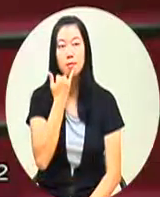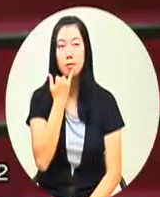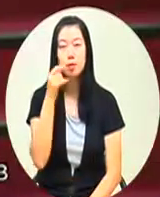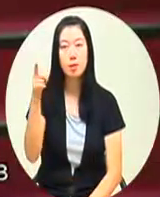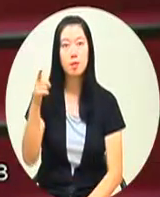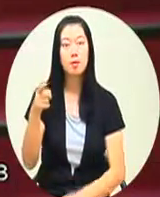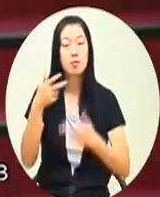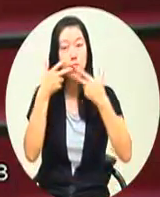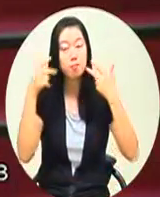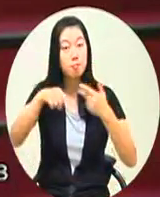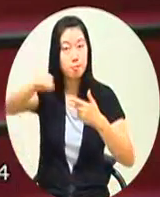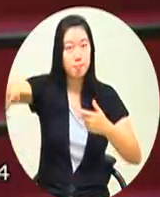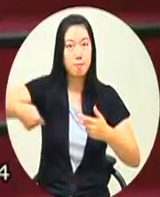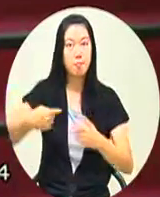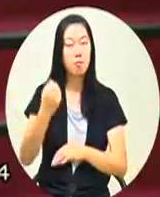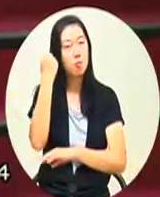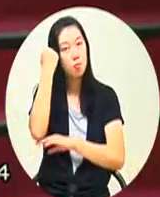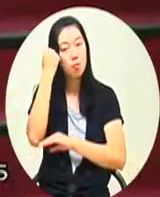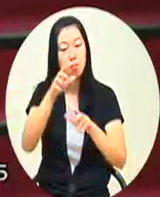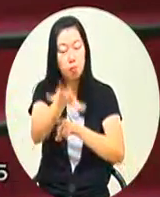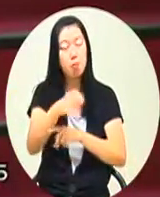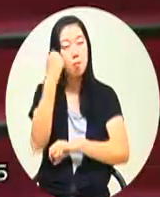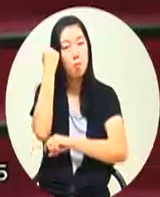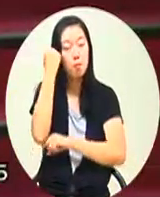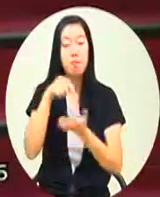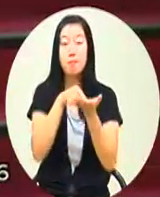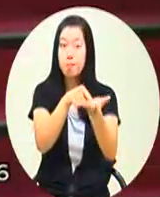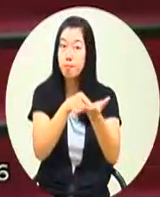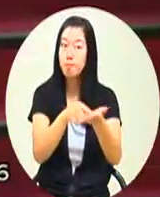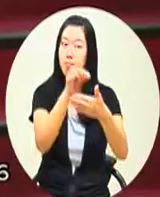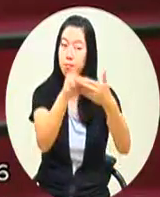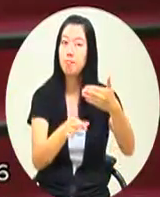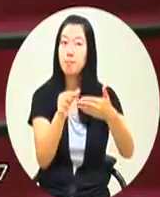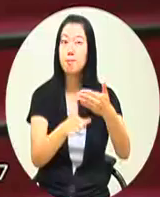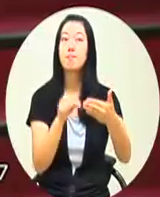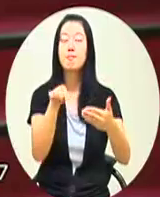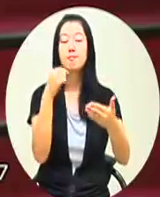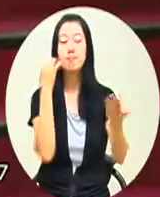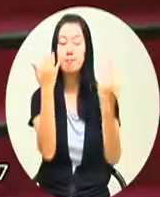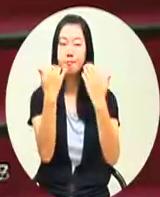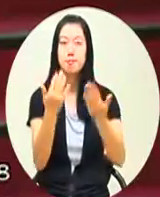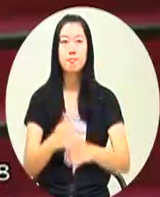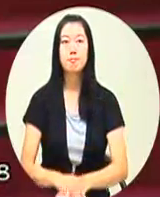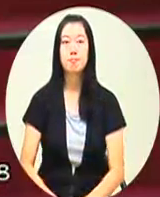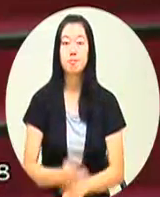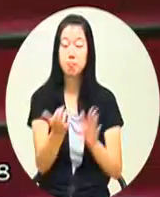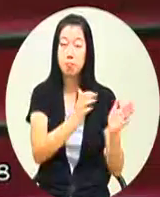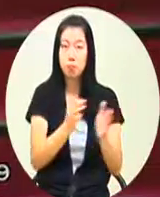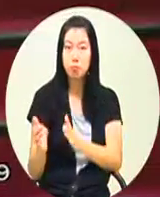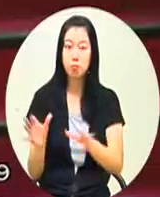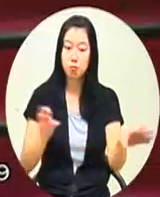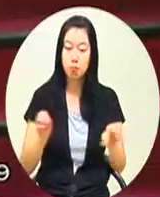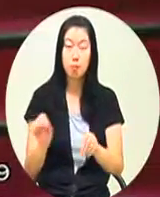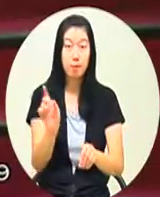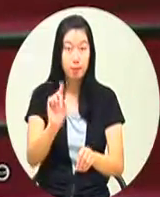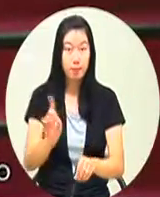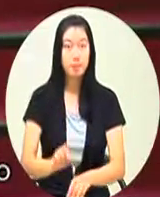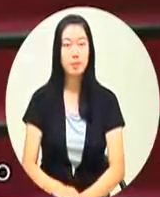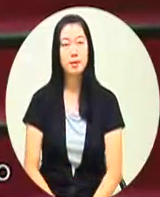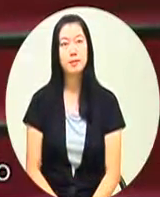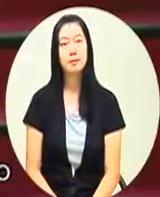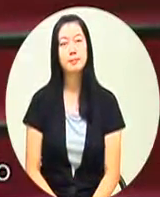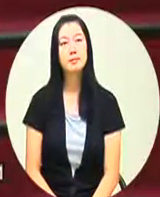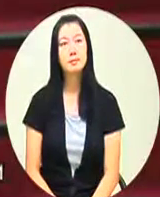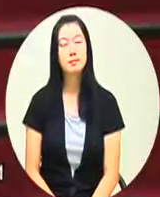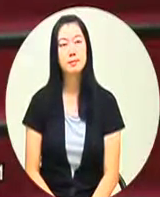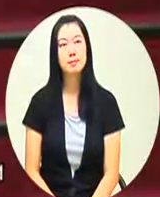道这个农舍的申请应该要准备什么资料啊？请农业局局长